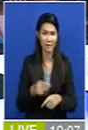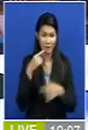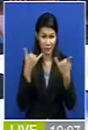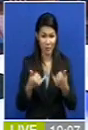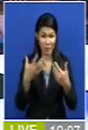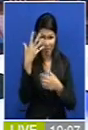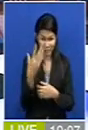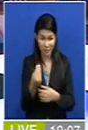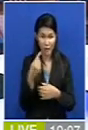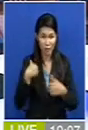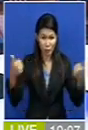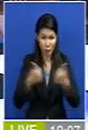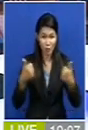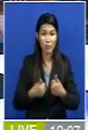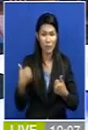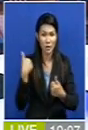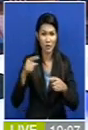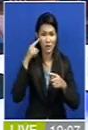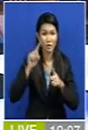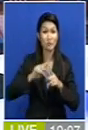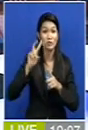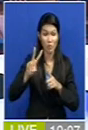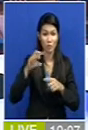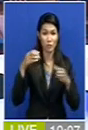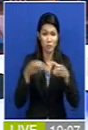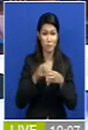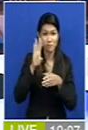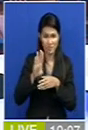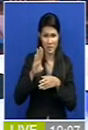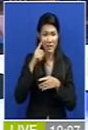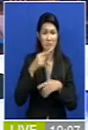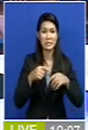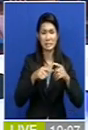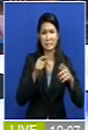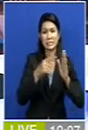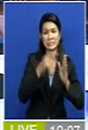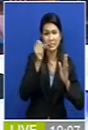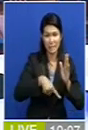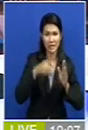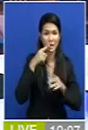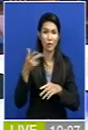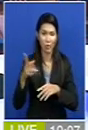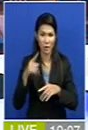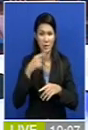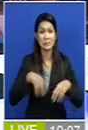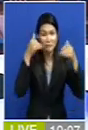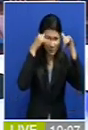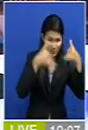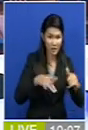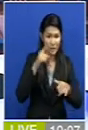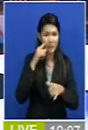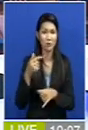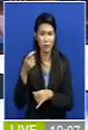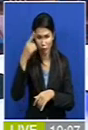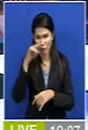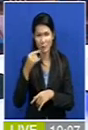แกรมคู่ที่เหลือในคืนนี้ค่ะแข่งขันนัดที่2ของกลุ่มดีก็เช็คพบกับโครเอเชียเวลา20:00และสเปนพบตุรกีเวลา